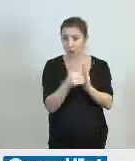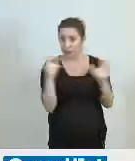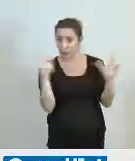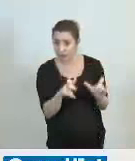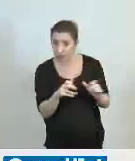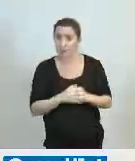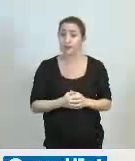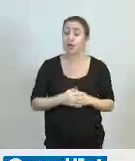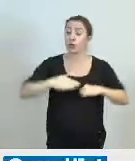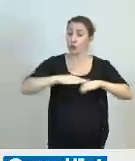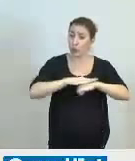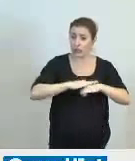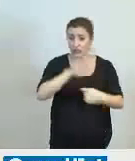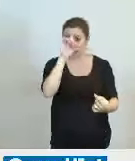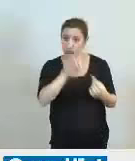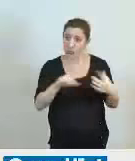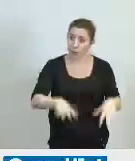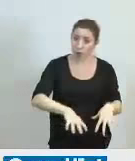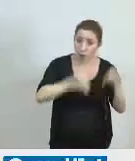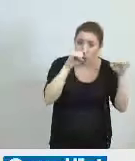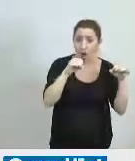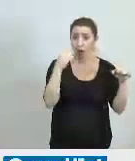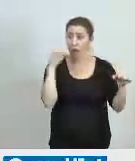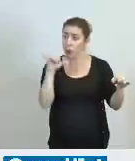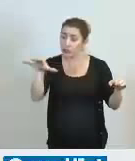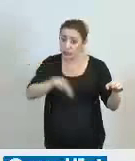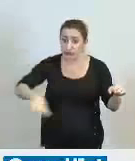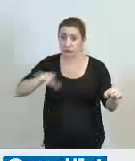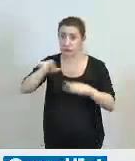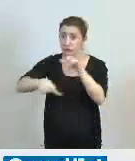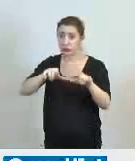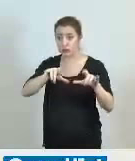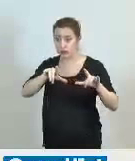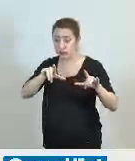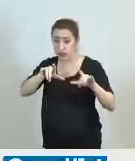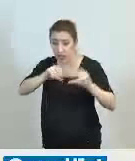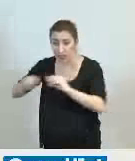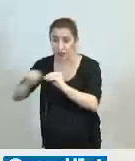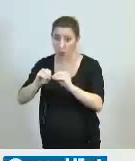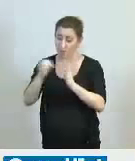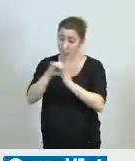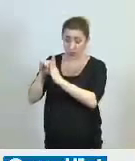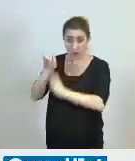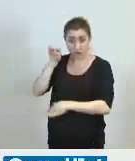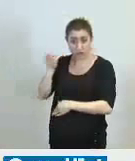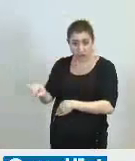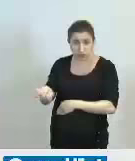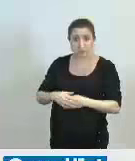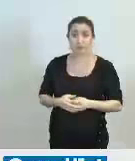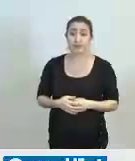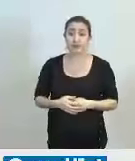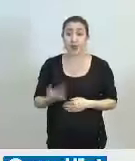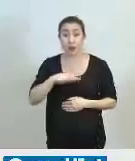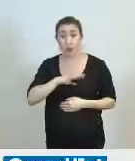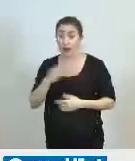de l'emploi, donc encore une fois tournées vers les habitants et leurs priorités, doivent nous permettre effectivement, avec l'aide de